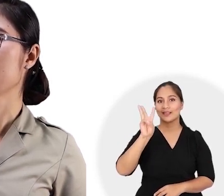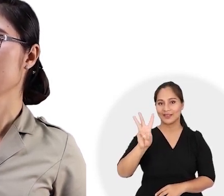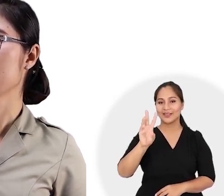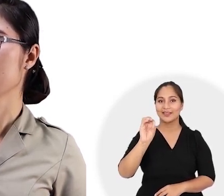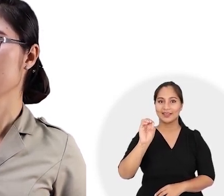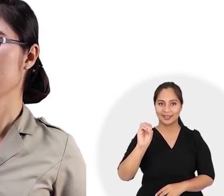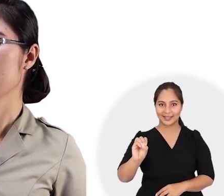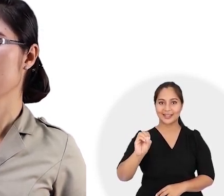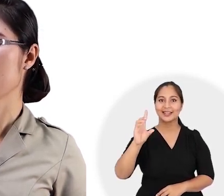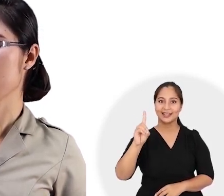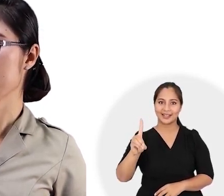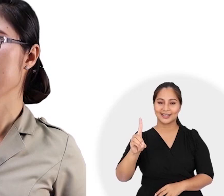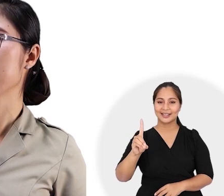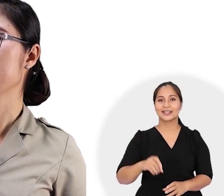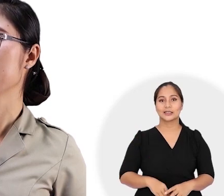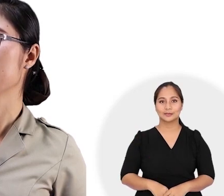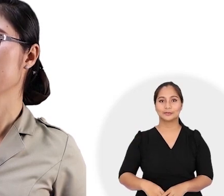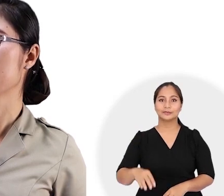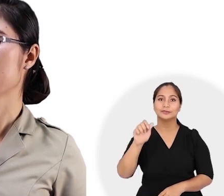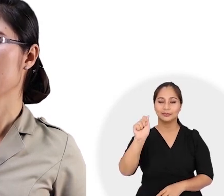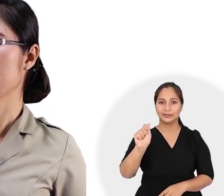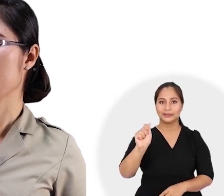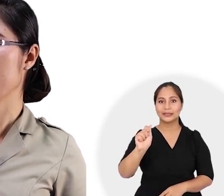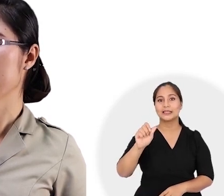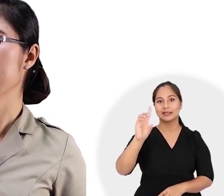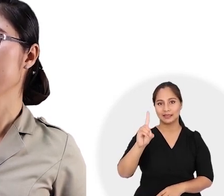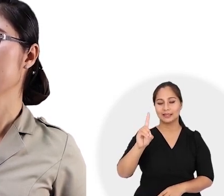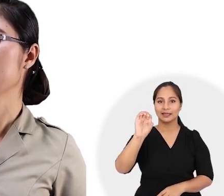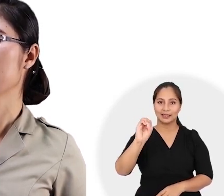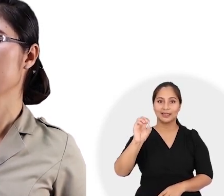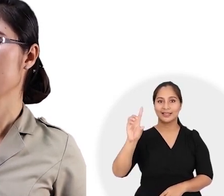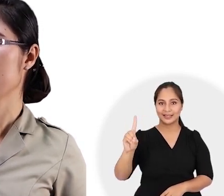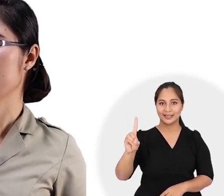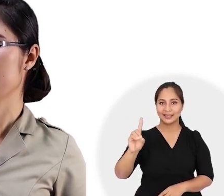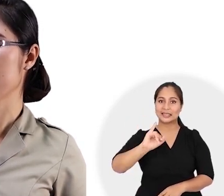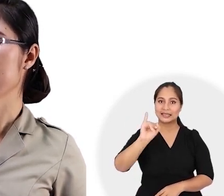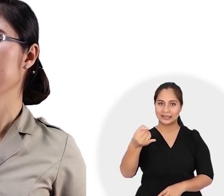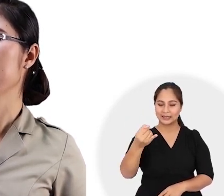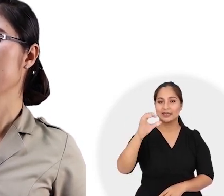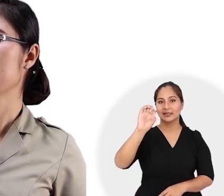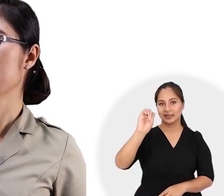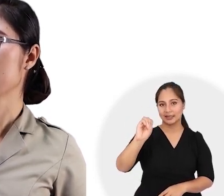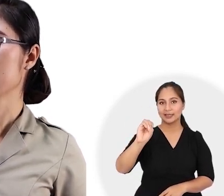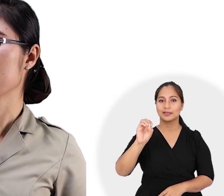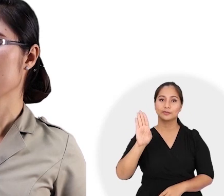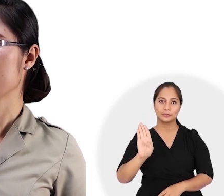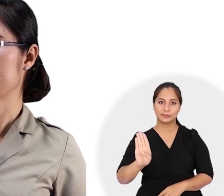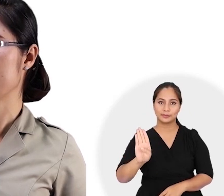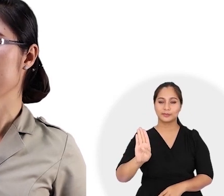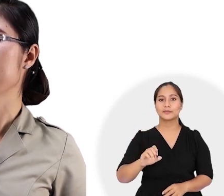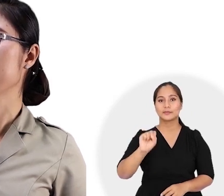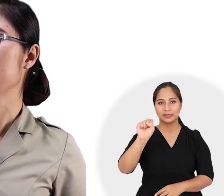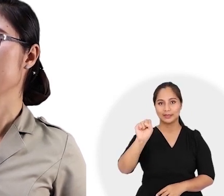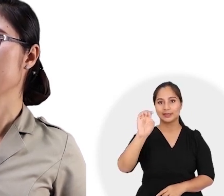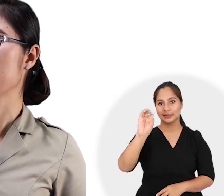ดอิบดิบจิบ